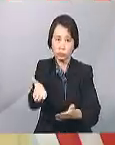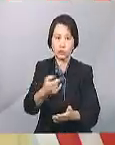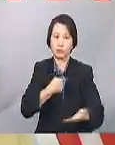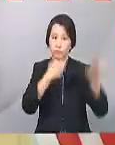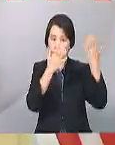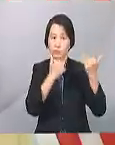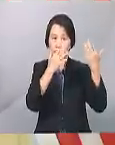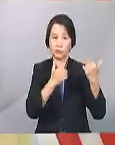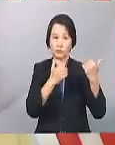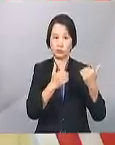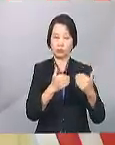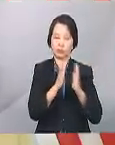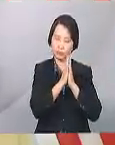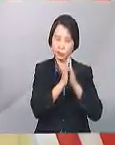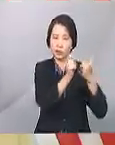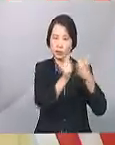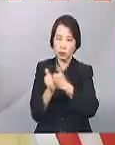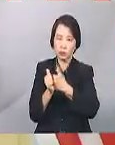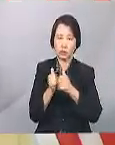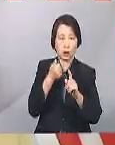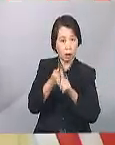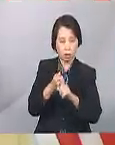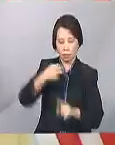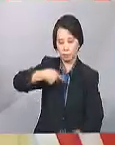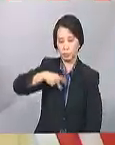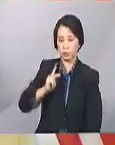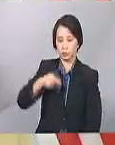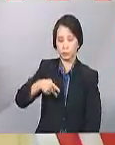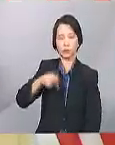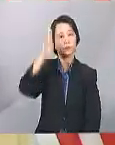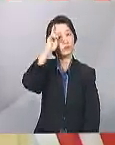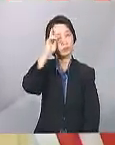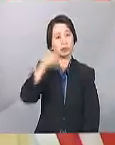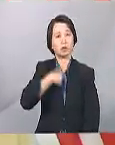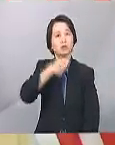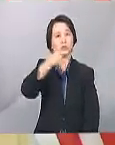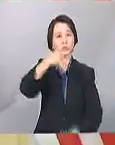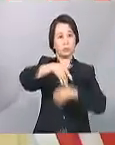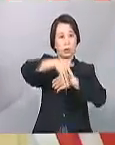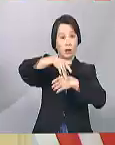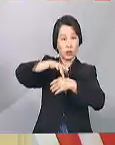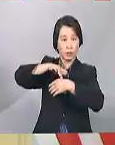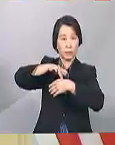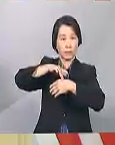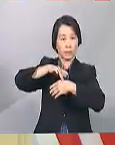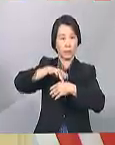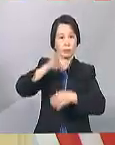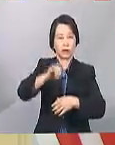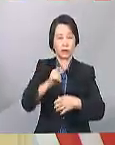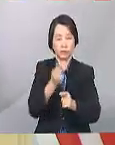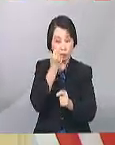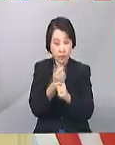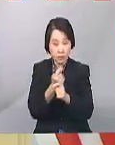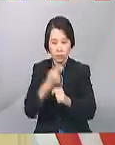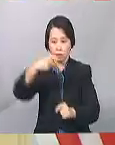harap patuh kepada arahan PKP, sebab seperti saya sebutkan sejak daripada awal lagi, bahawa yang menentukan